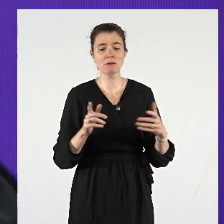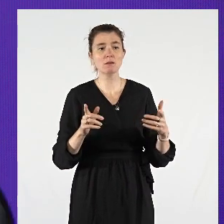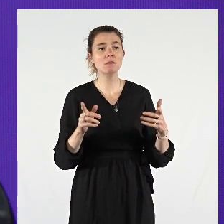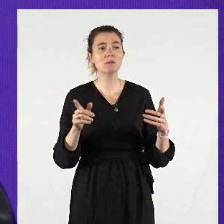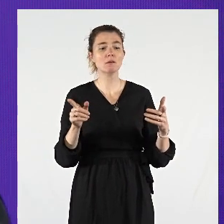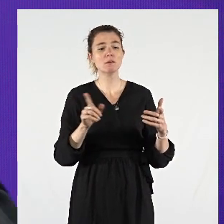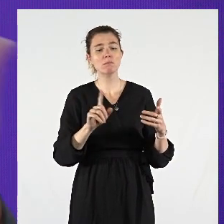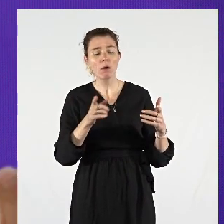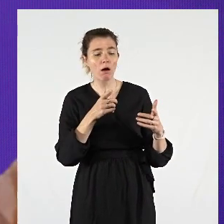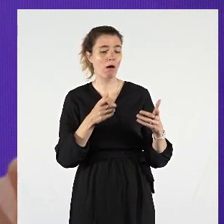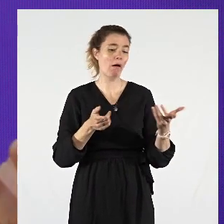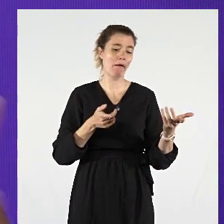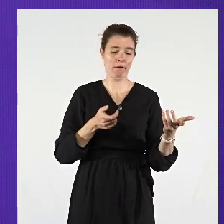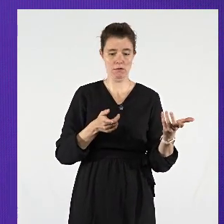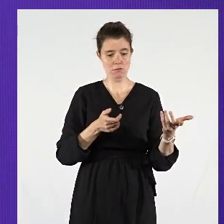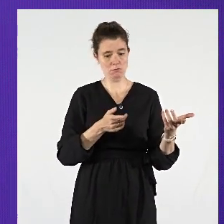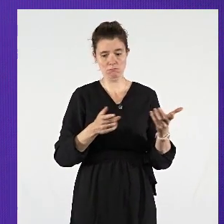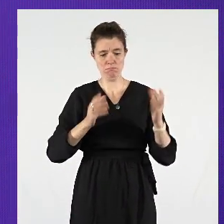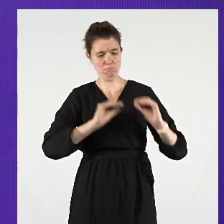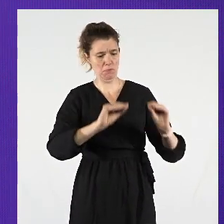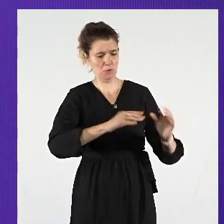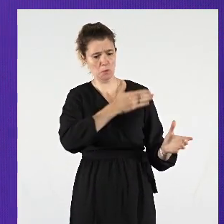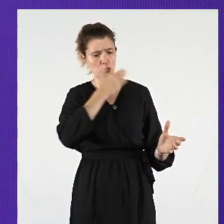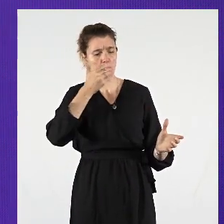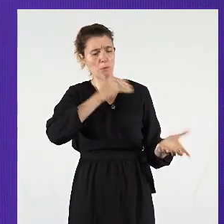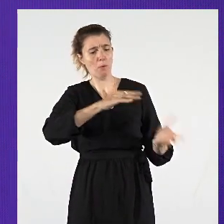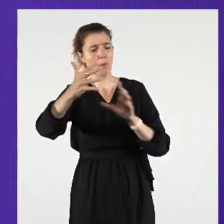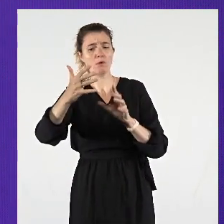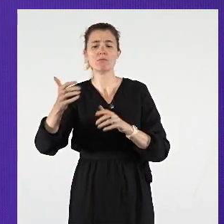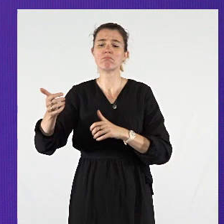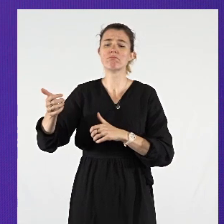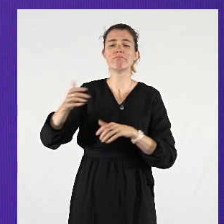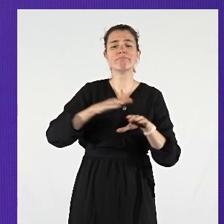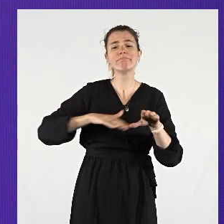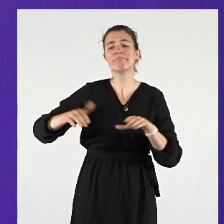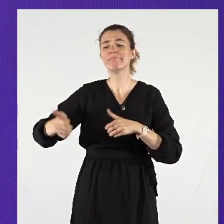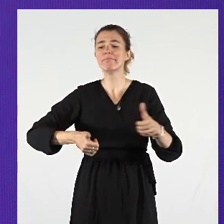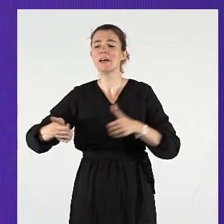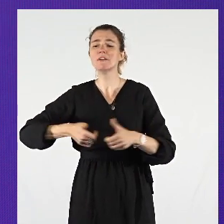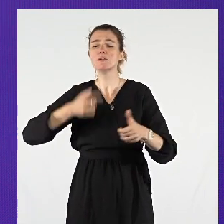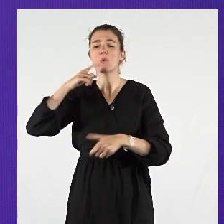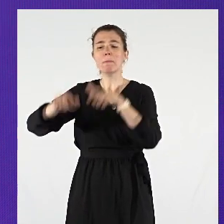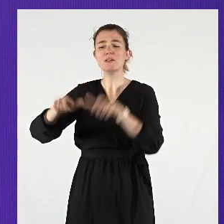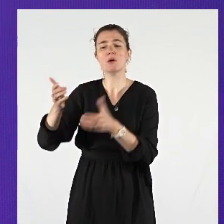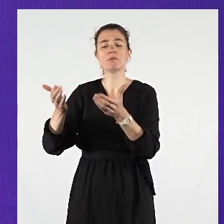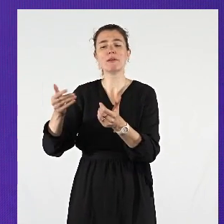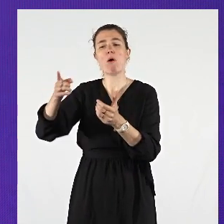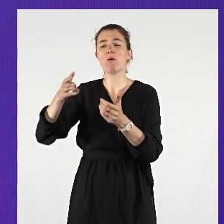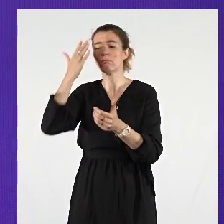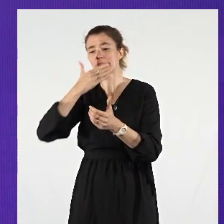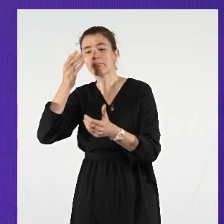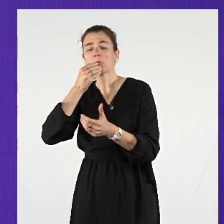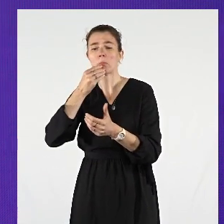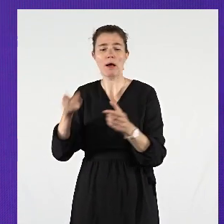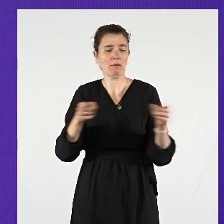impossible entre l'amélioration de la formation et le service aux personnes qui attendent leur toilette ou leur repas. Enfin, dilemme